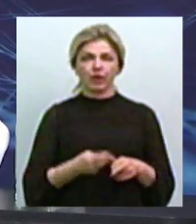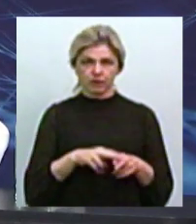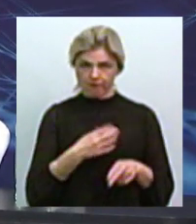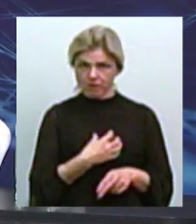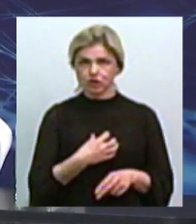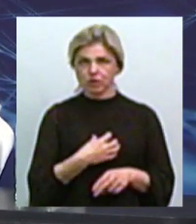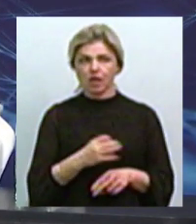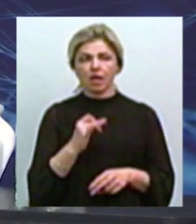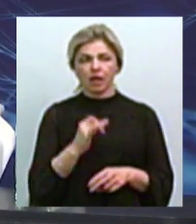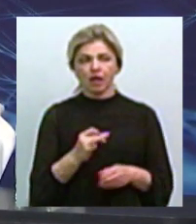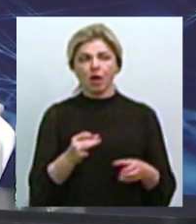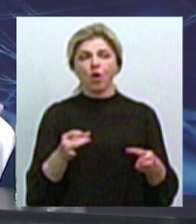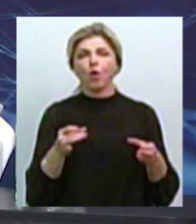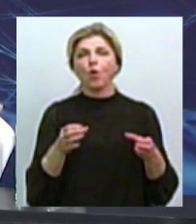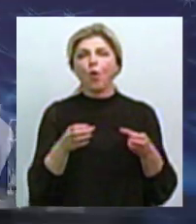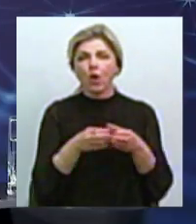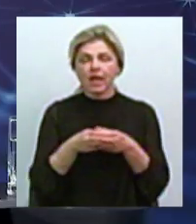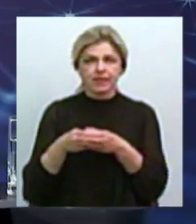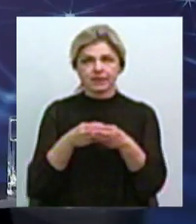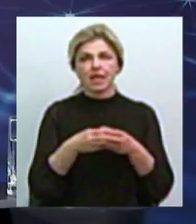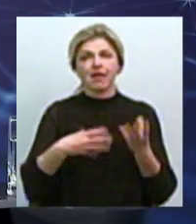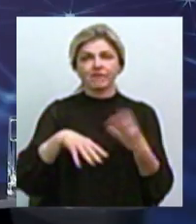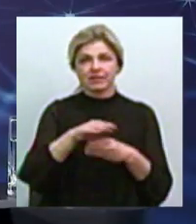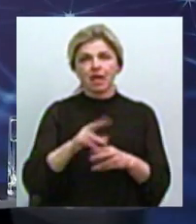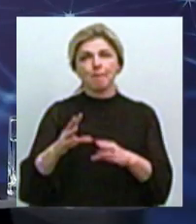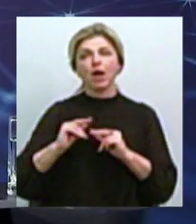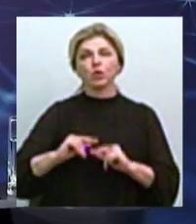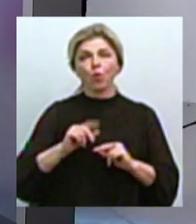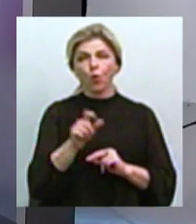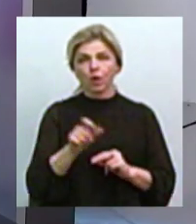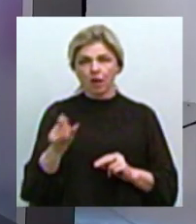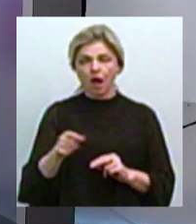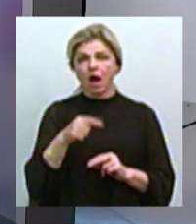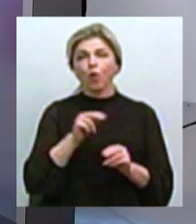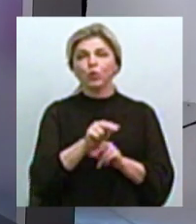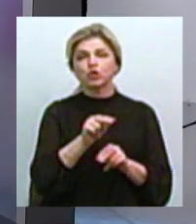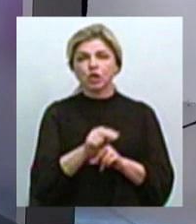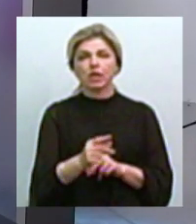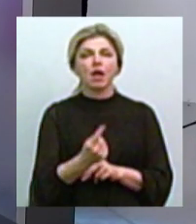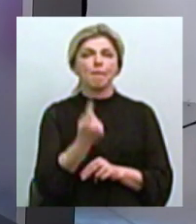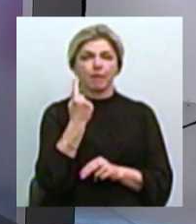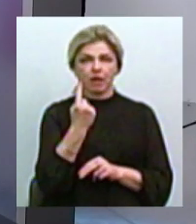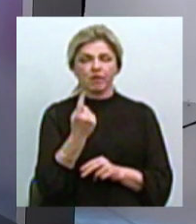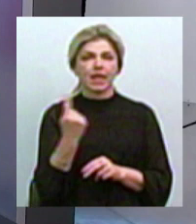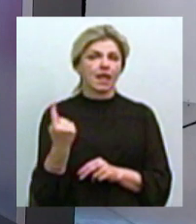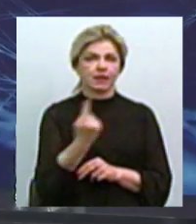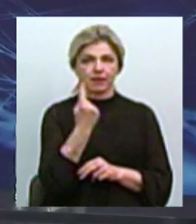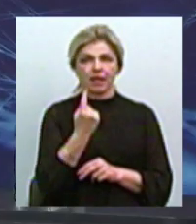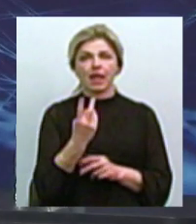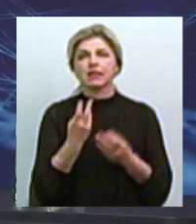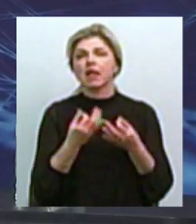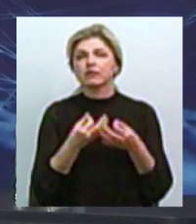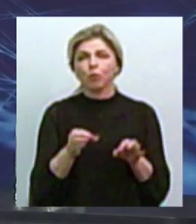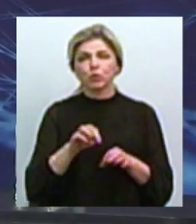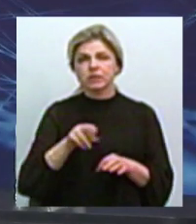И полиция, и все остальные партнеры проекта, о которых мы сейчас поговорим, они учили прежде всего в концепции единой. Не